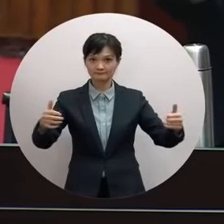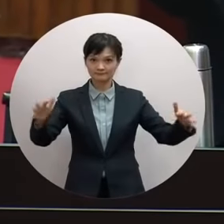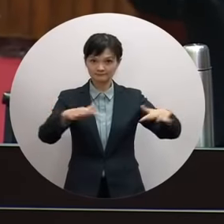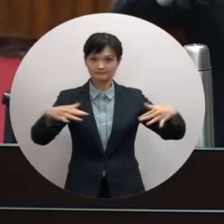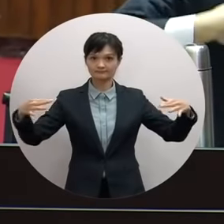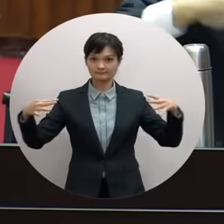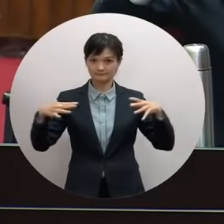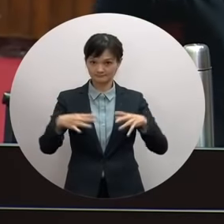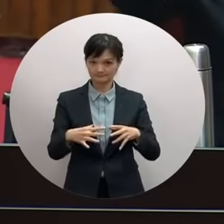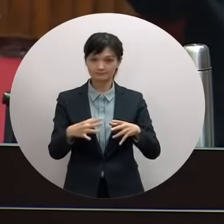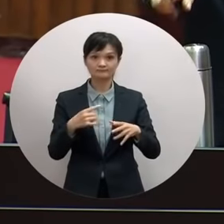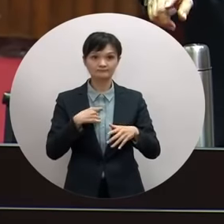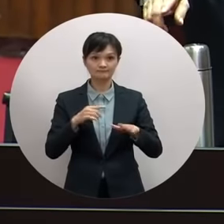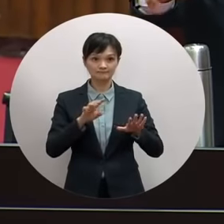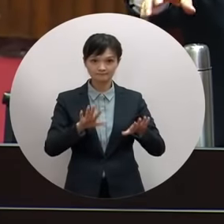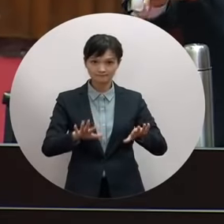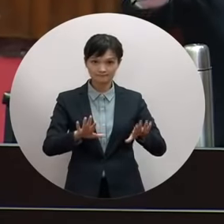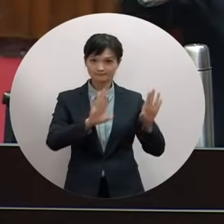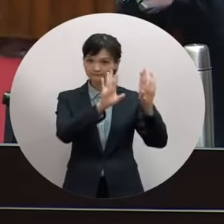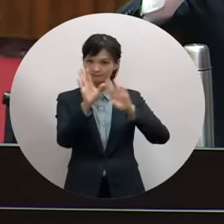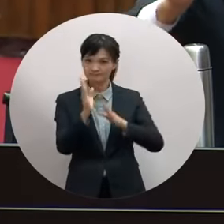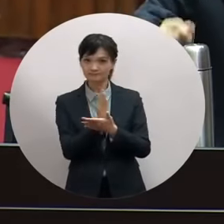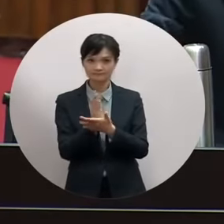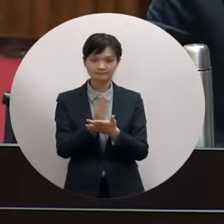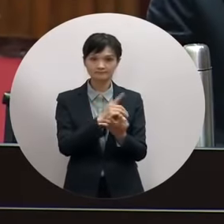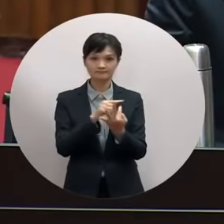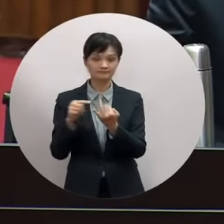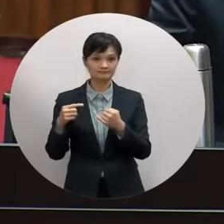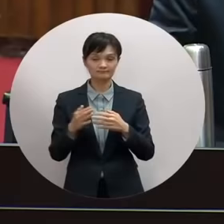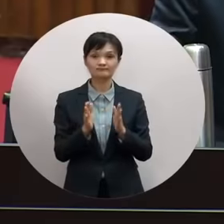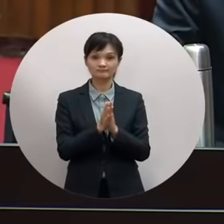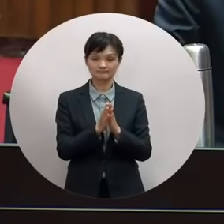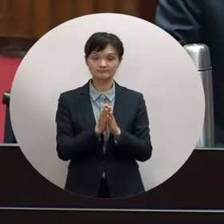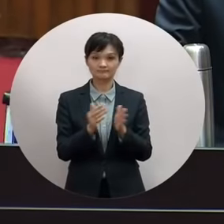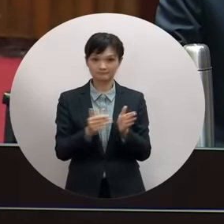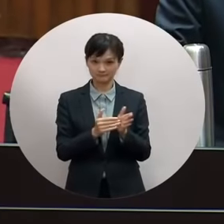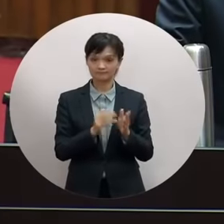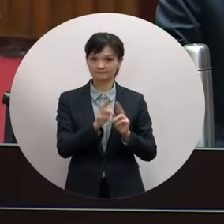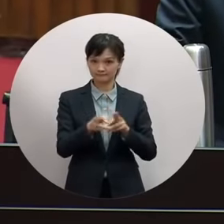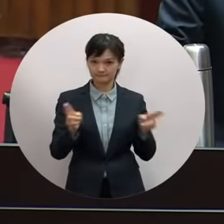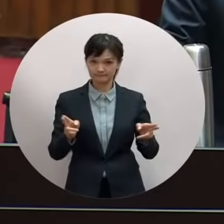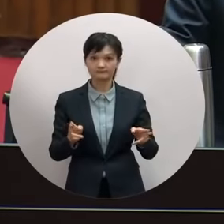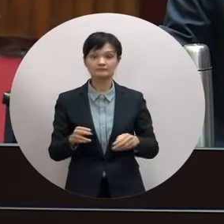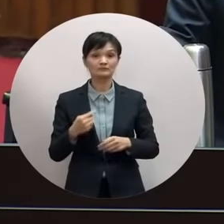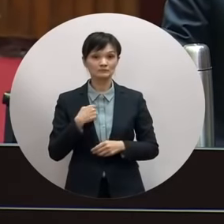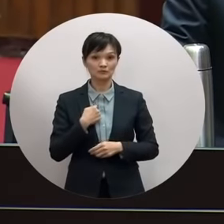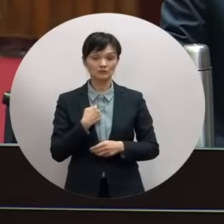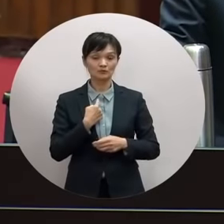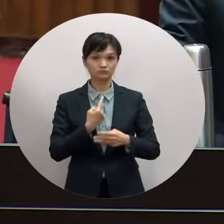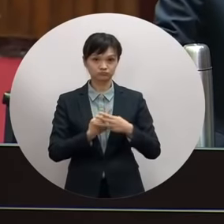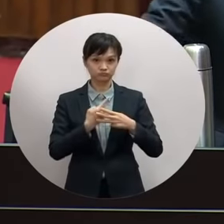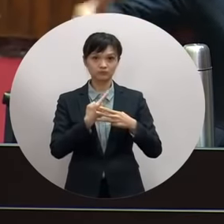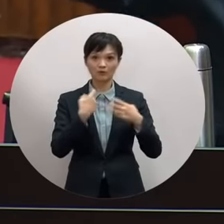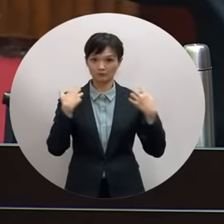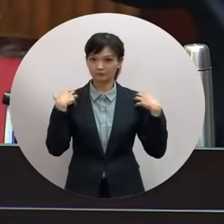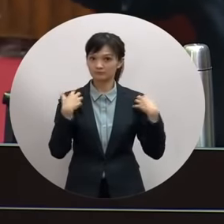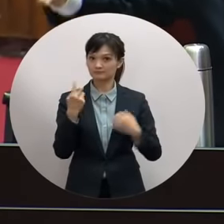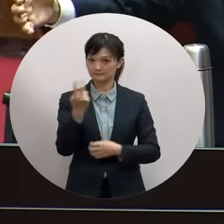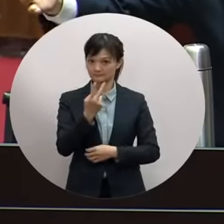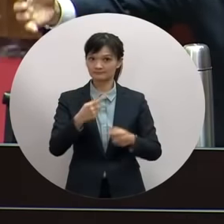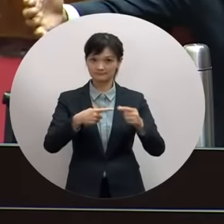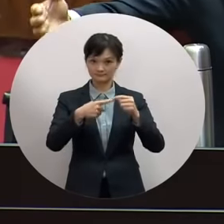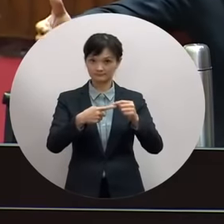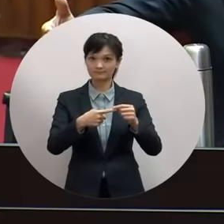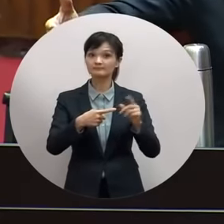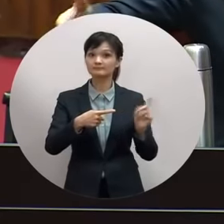况以及我要他们怎么做的才是，所以我主持那个会议两个部分，一个。就是